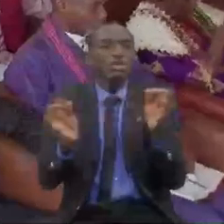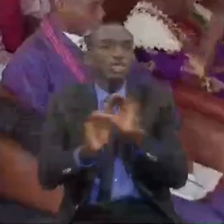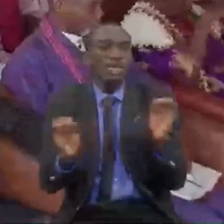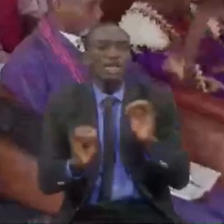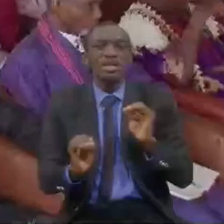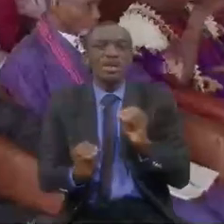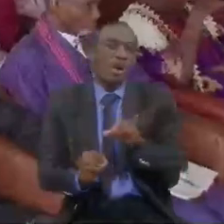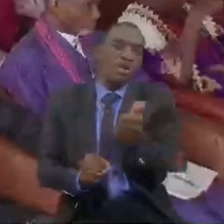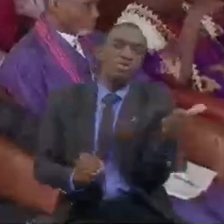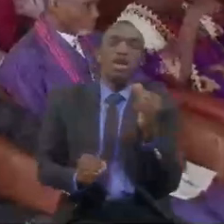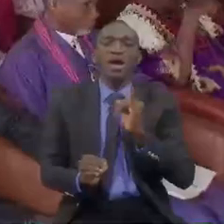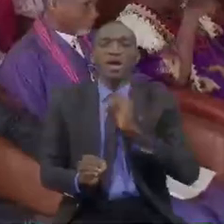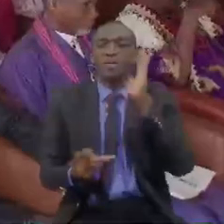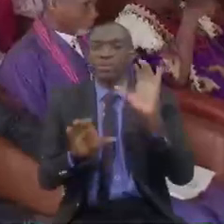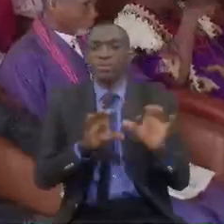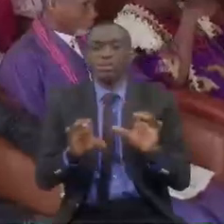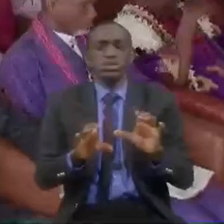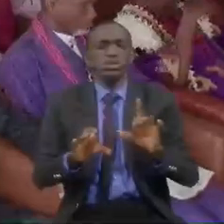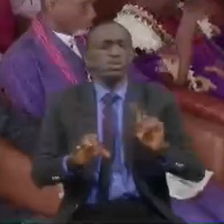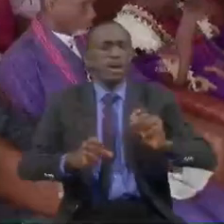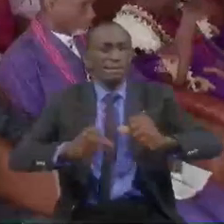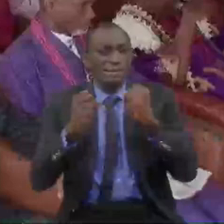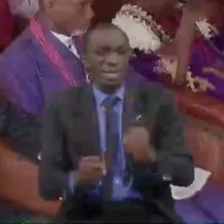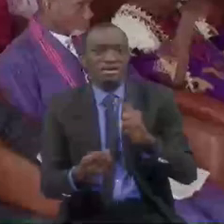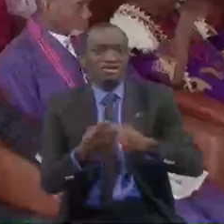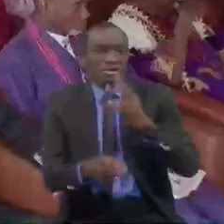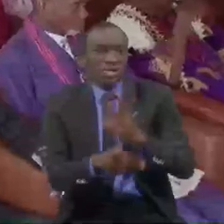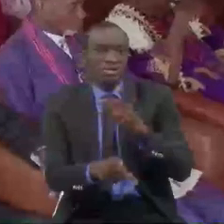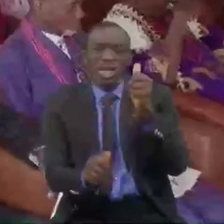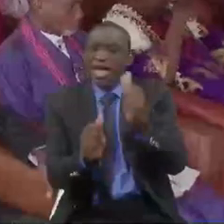puisse faire. » La puissance pour garder